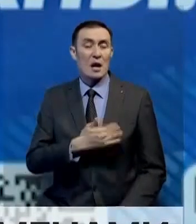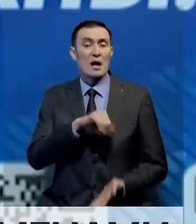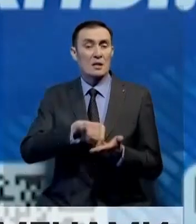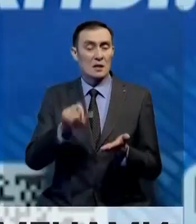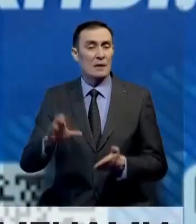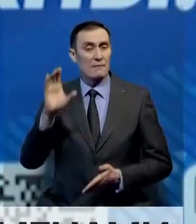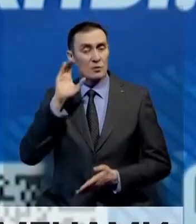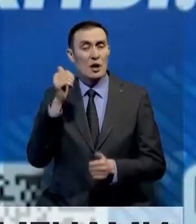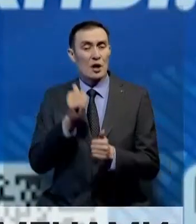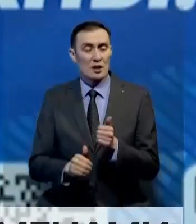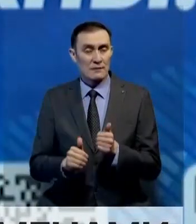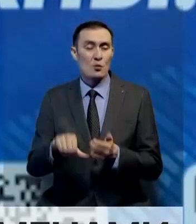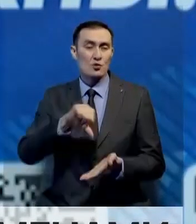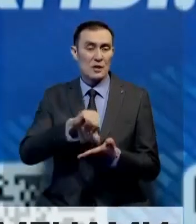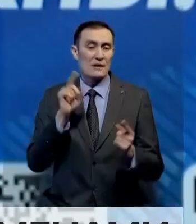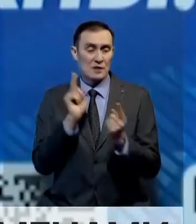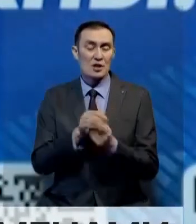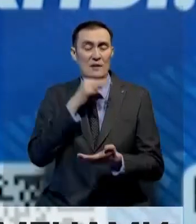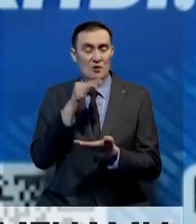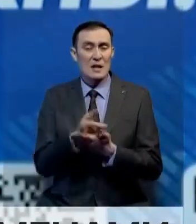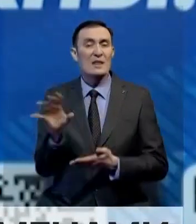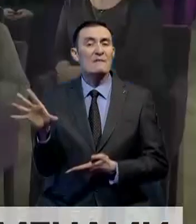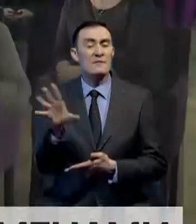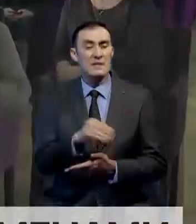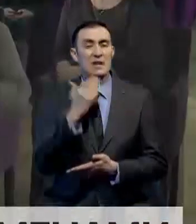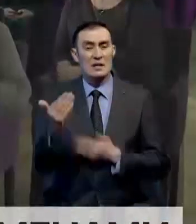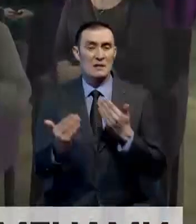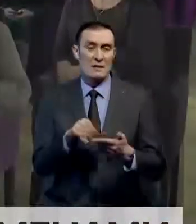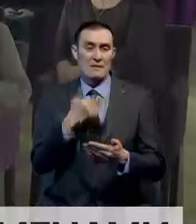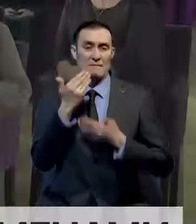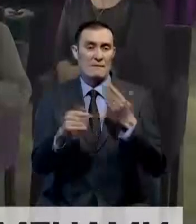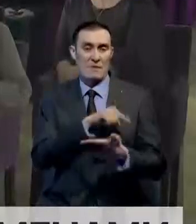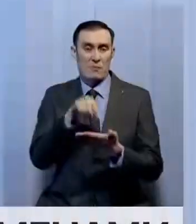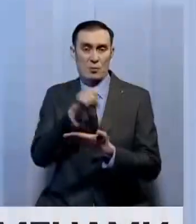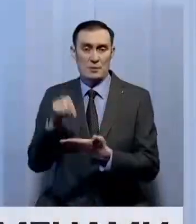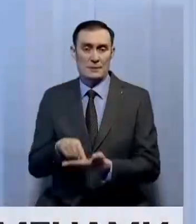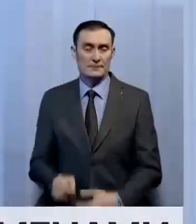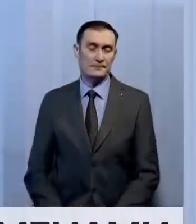Кандидаты выслушали каждого участника встречи и ответили на все интересующие их вопросы.